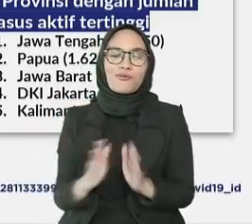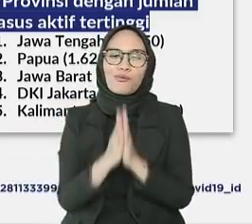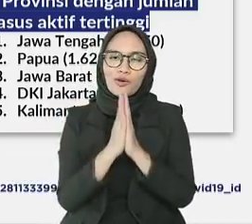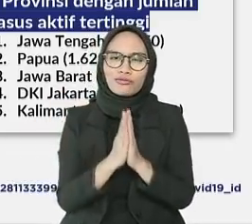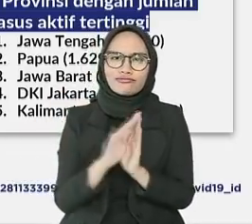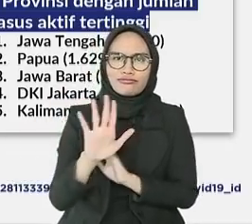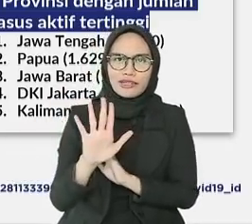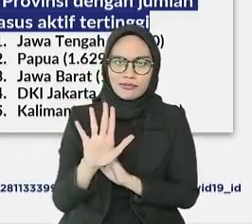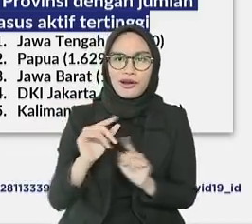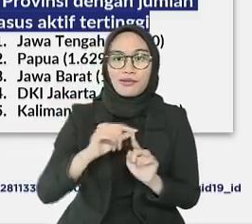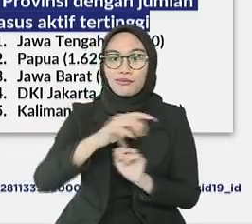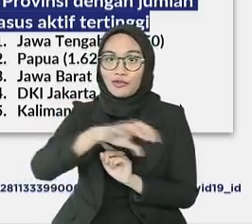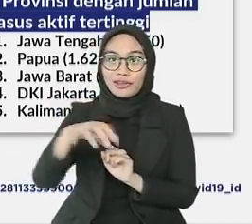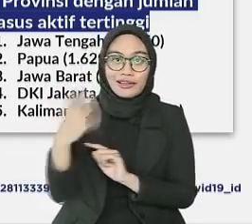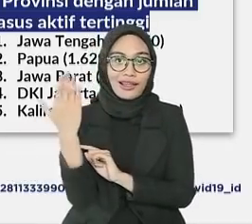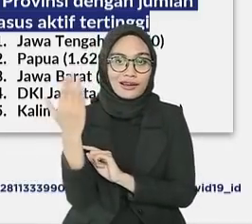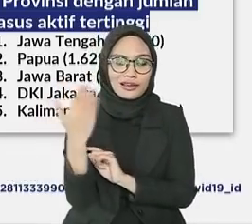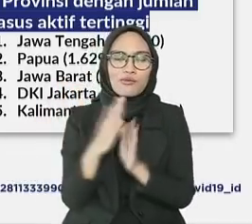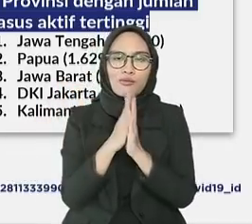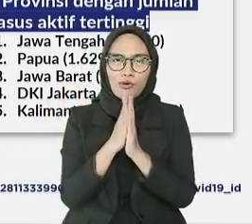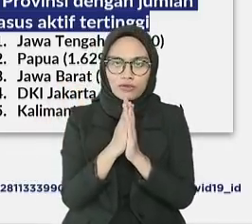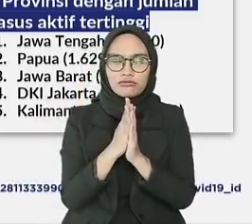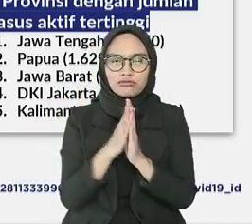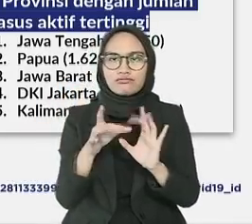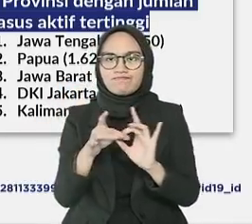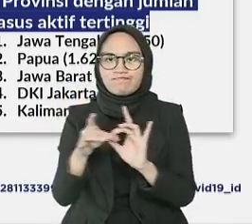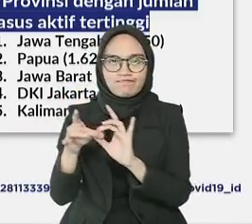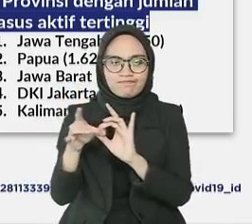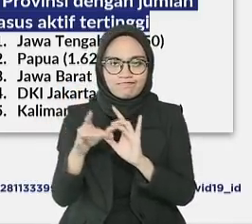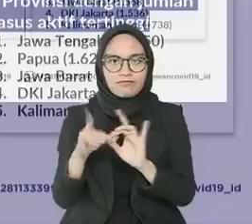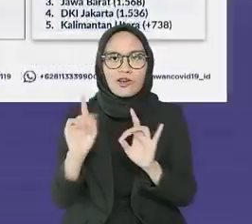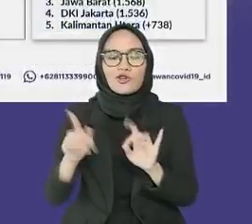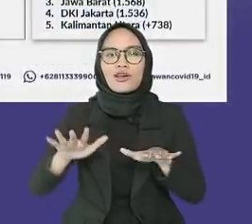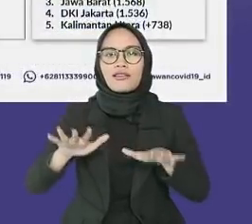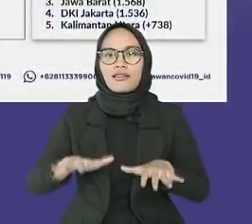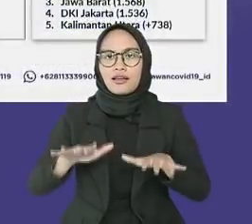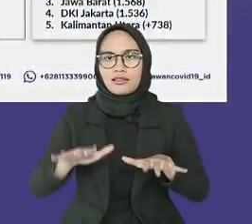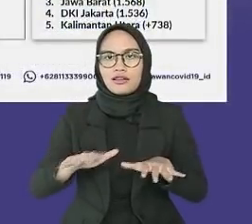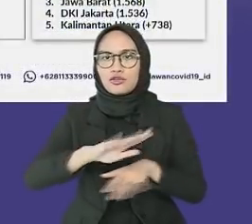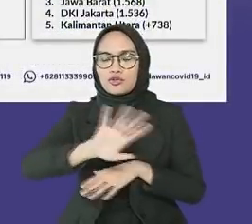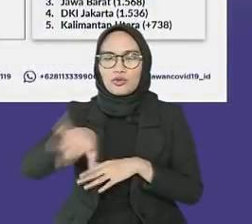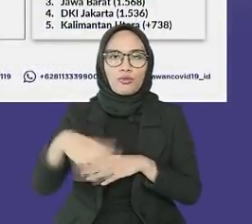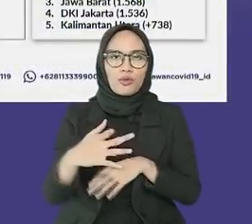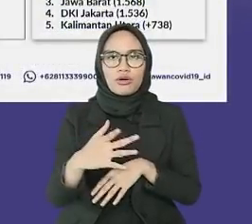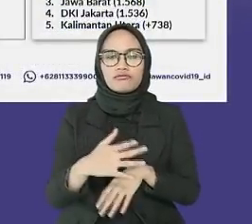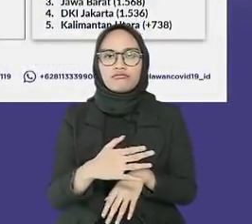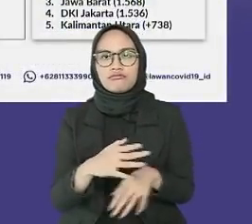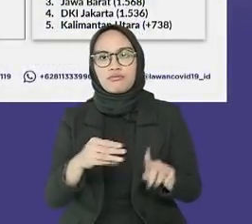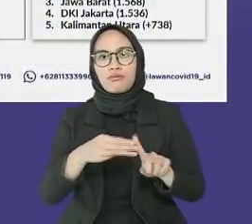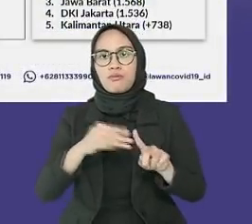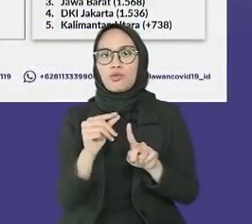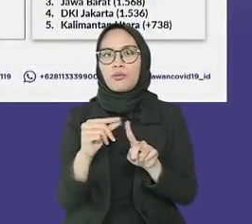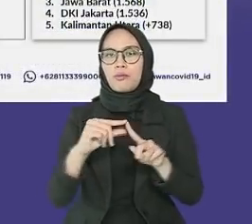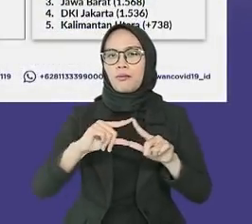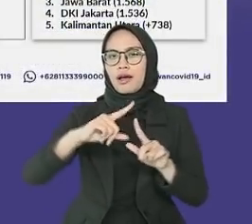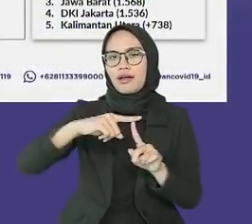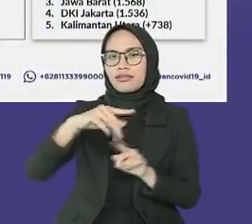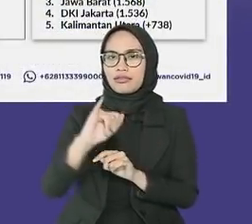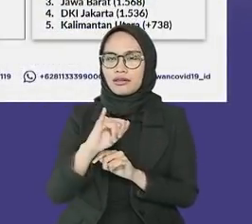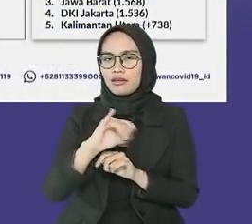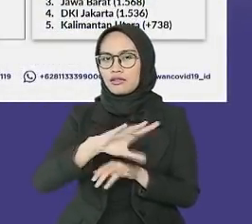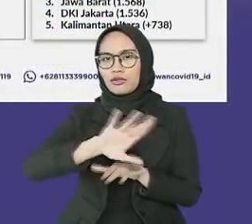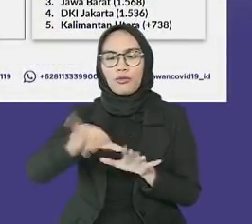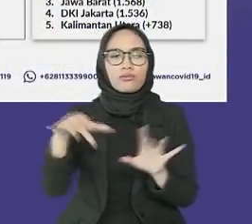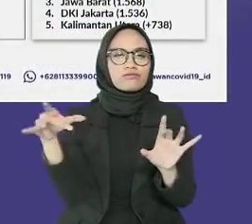kelima provinsi yang naik di minggu ini untuk segera berkoordinasi dengan bupati dan wali kota di bawahnya untuk